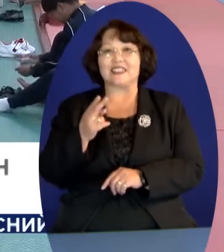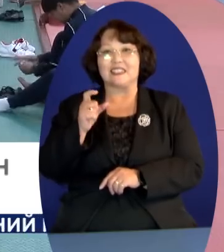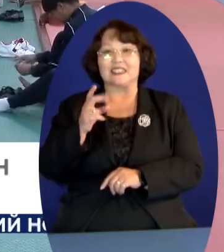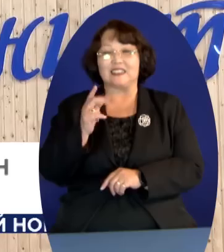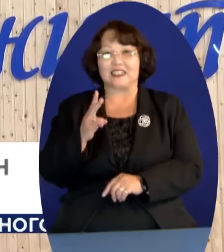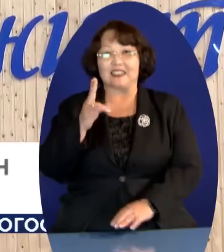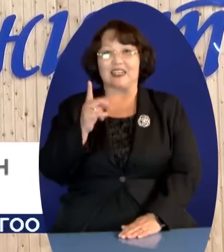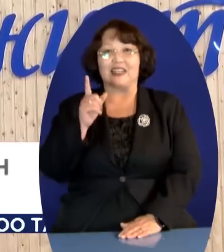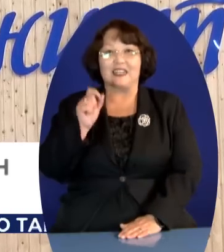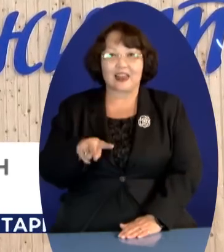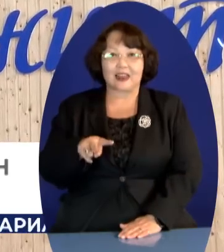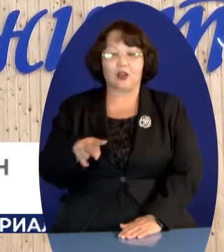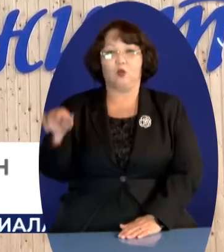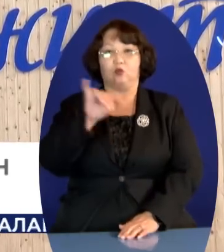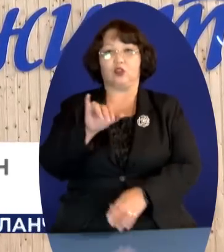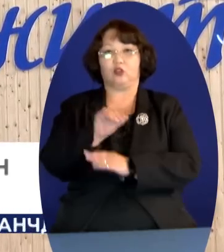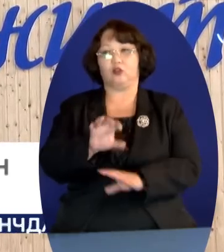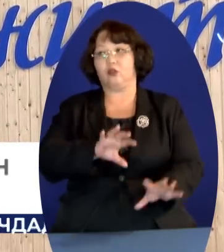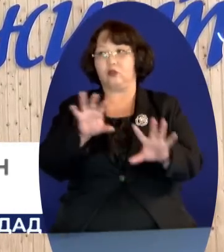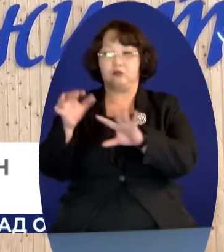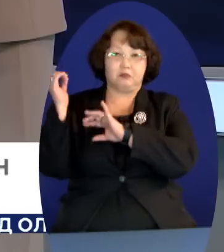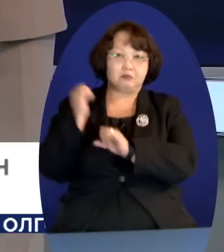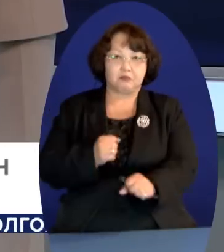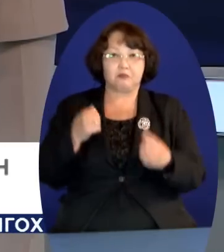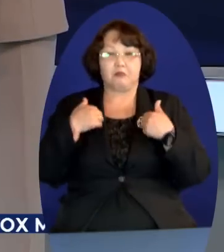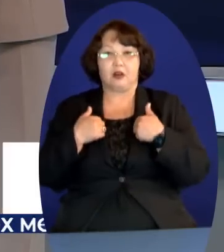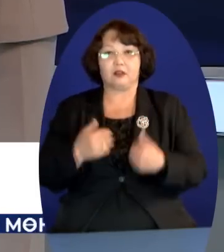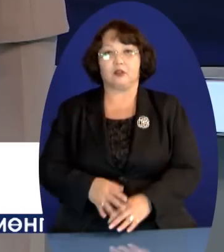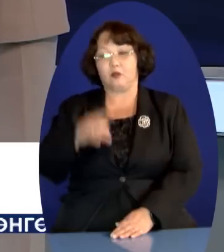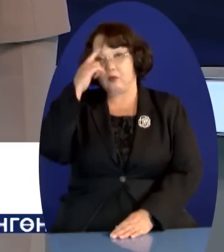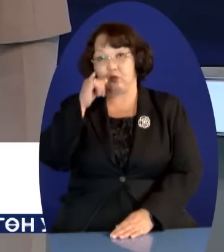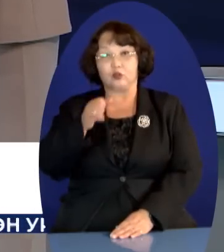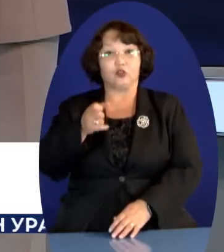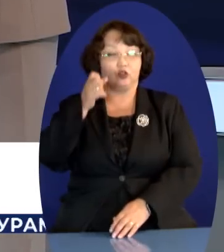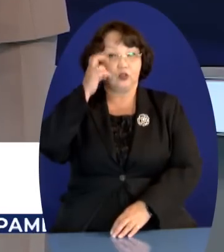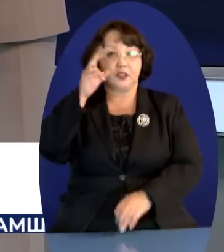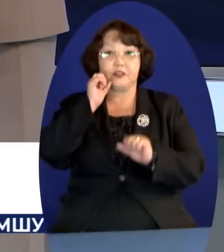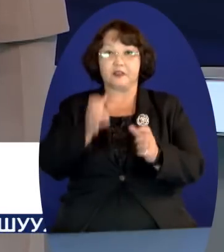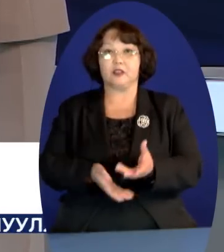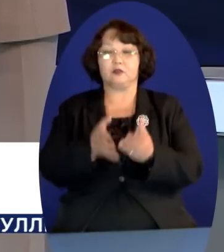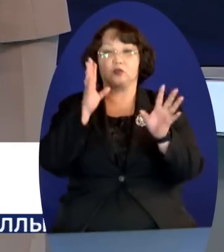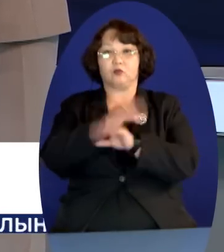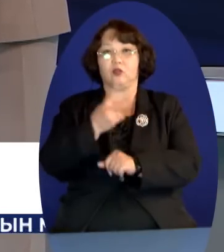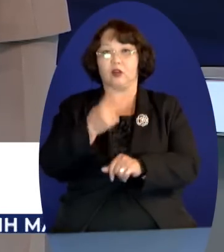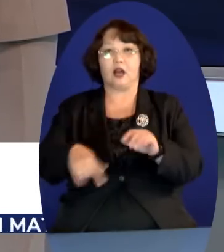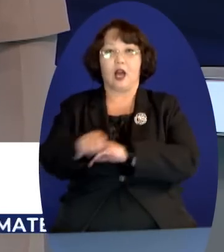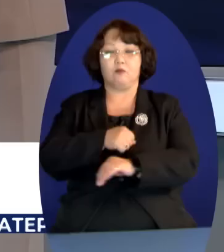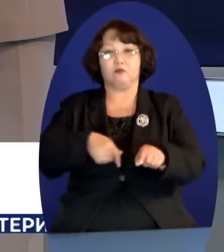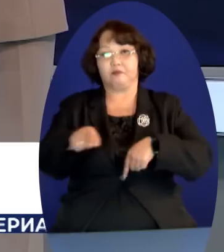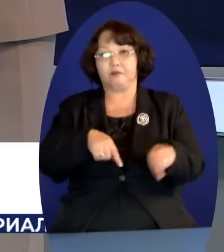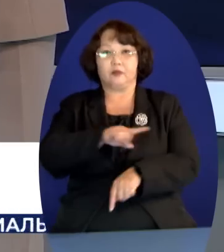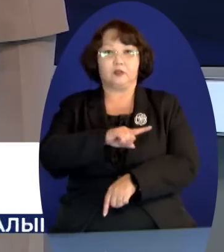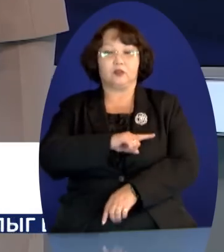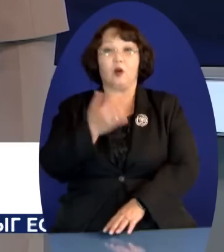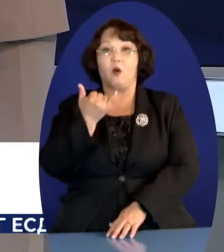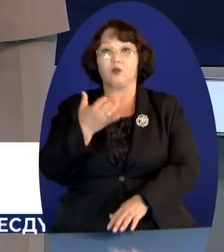Цэнгэлнар эх орно төлөөлөн барилдах юм а. Монгол улсын ерөнхийлөгчийн эмэлдор явагддаг 21 аймгийн хөл бөмбөгийн тэмцээн Увсан